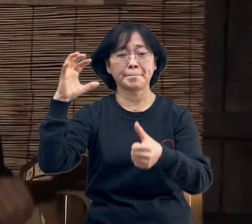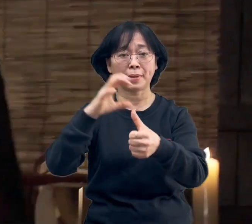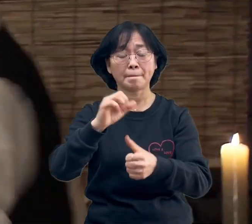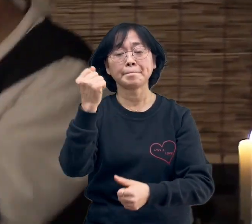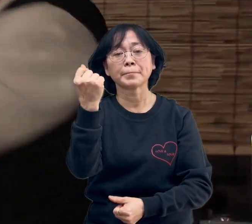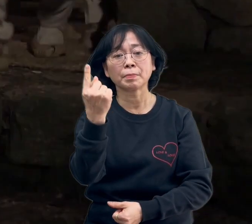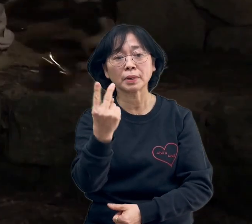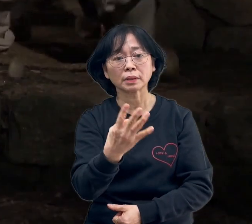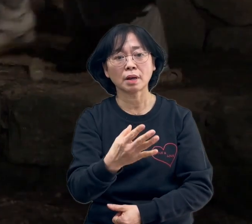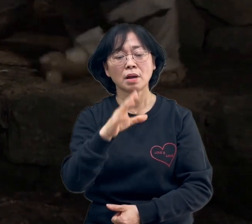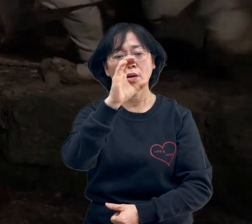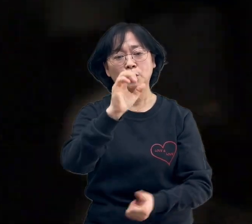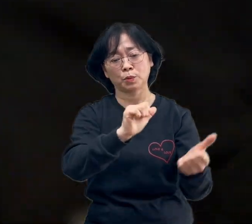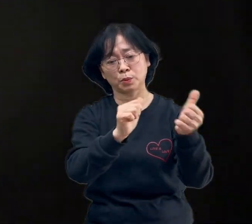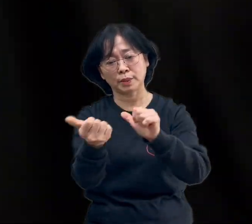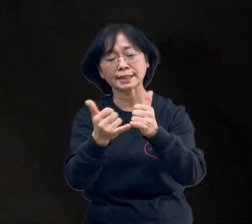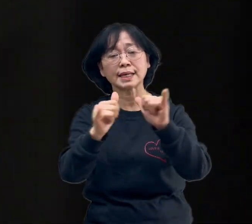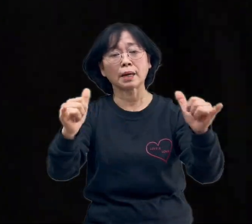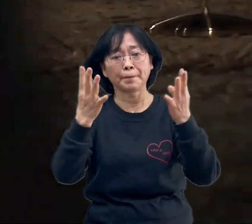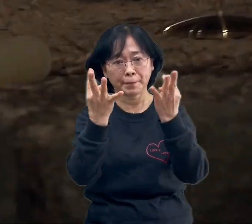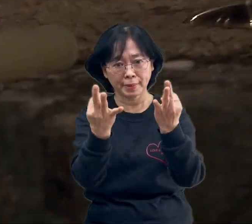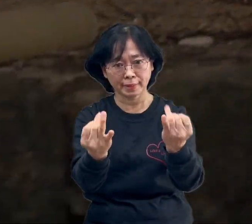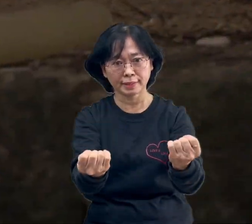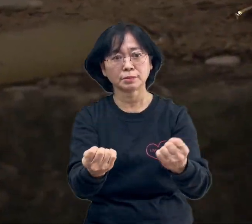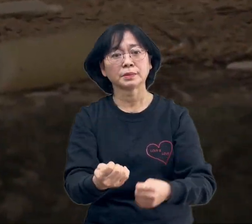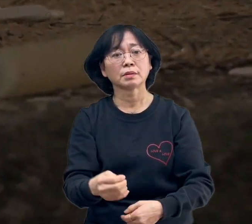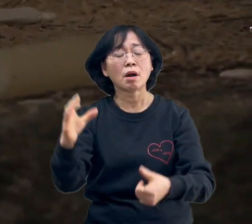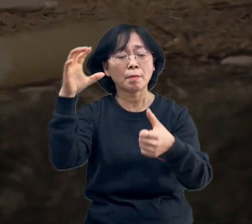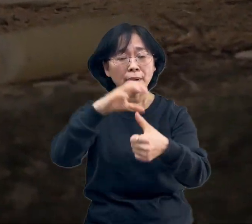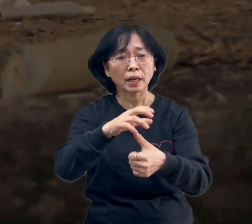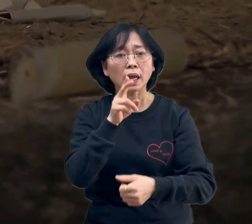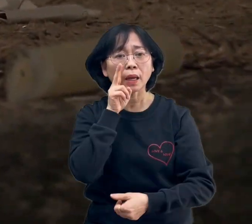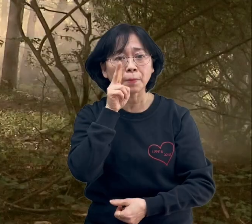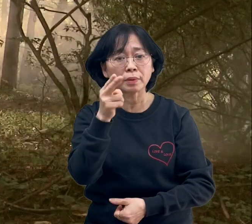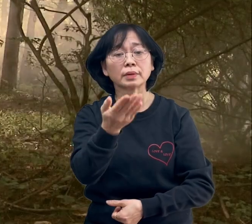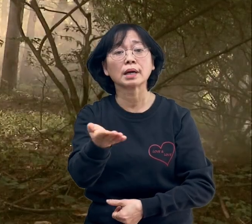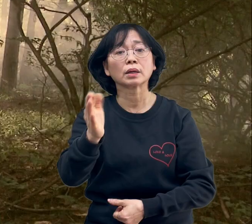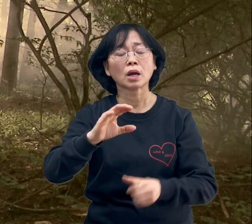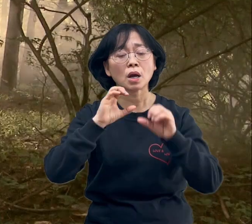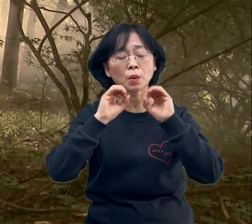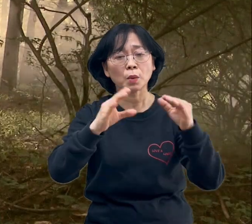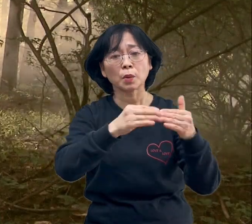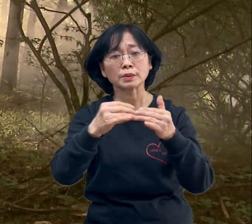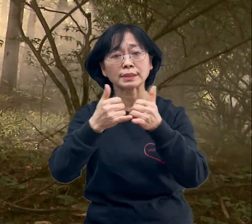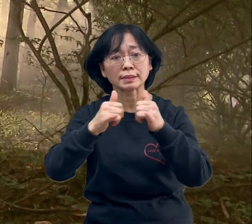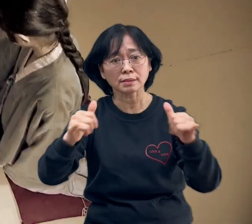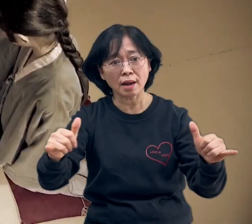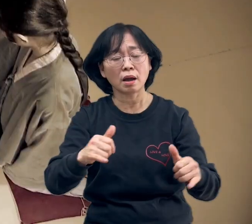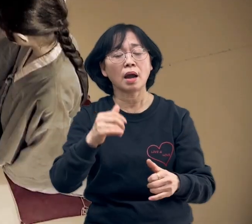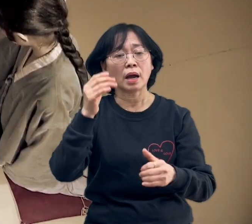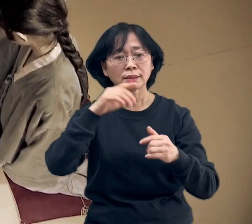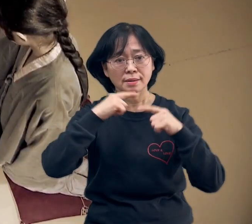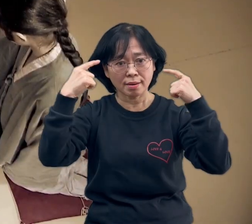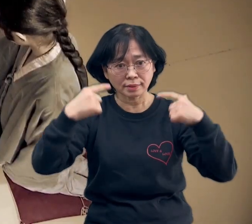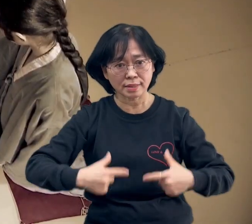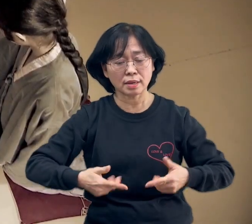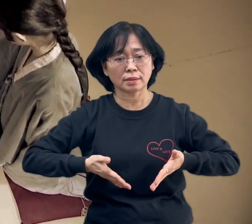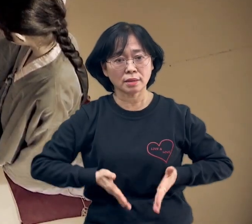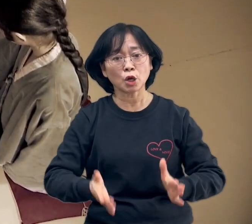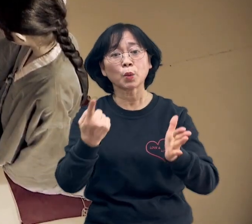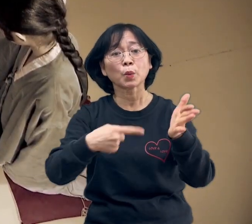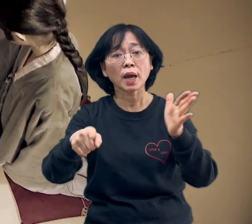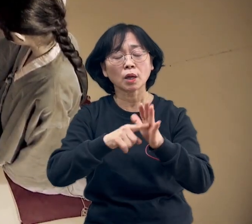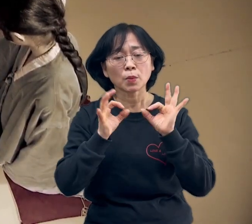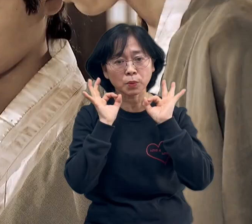걸친 커다란 박해로 수많은 순교자가 나왔습니다. 이런 가운데서도 선교사 영입과 성직자